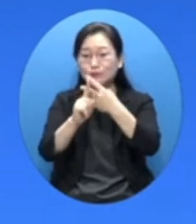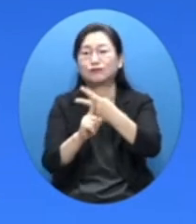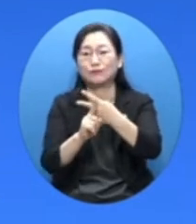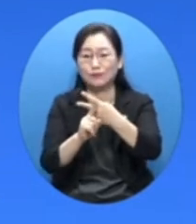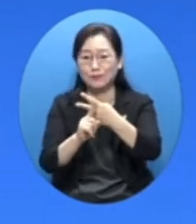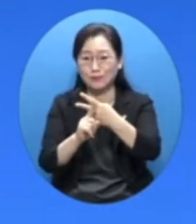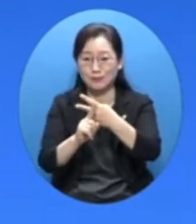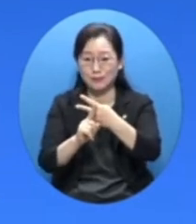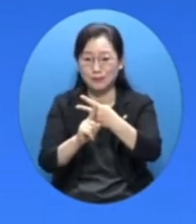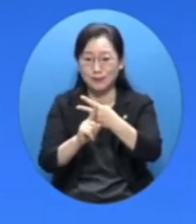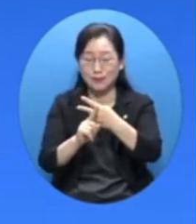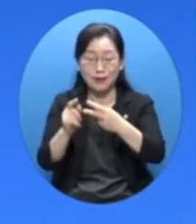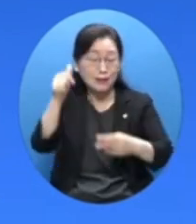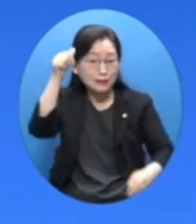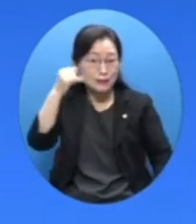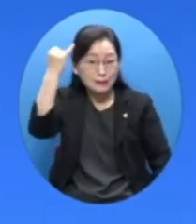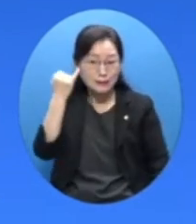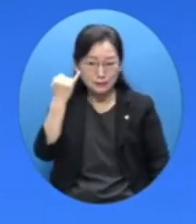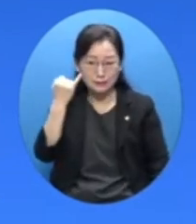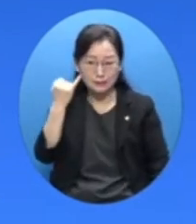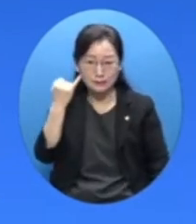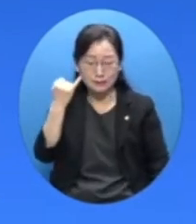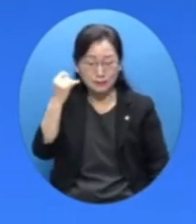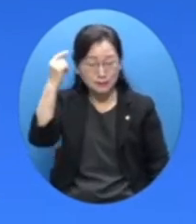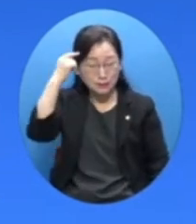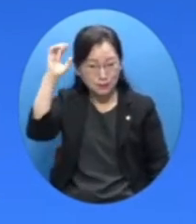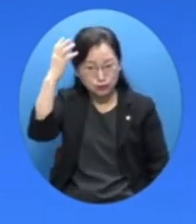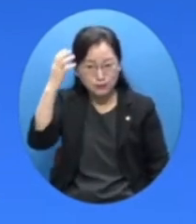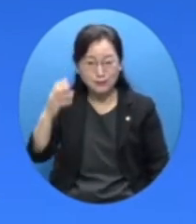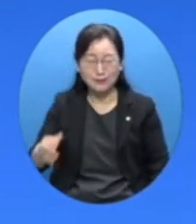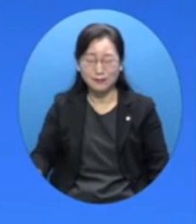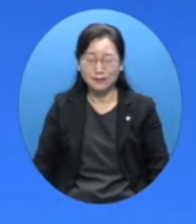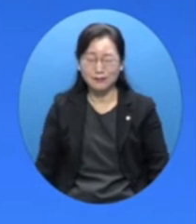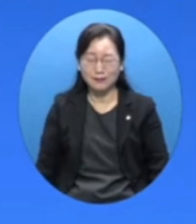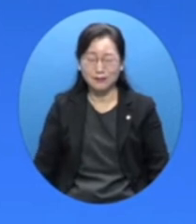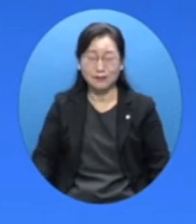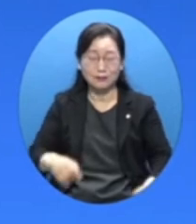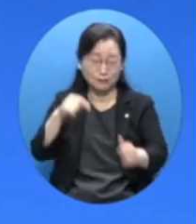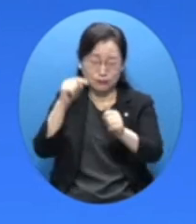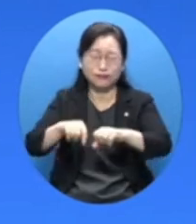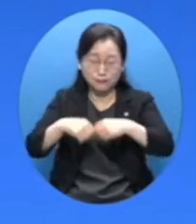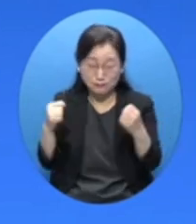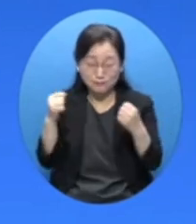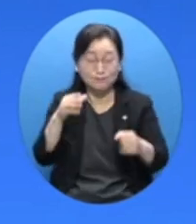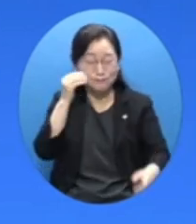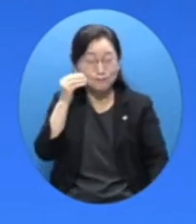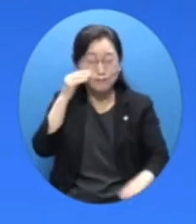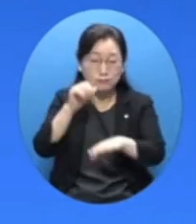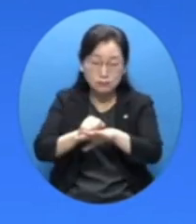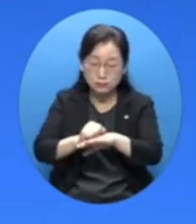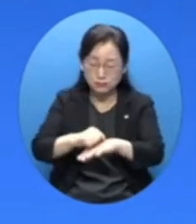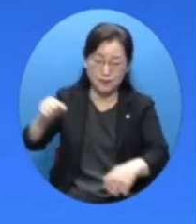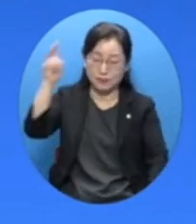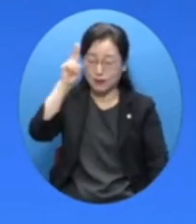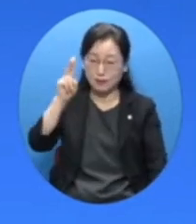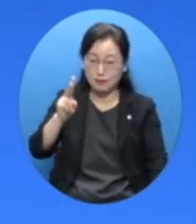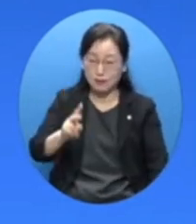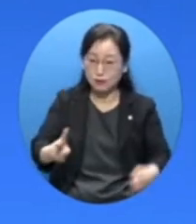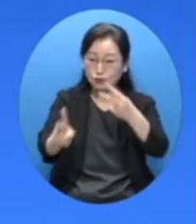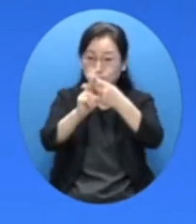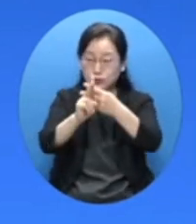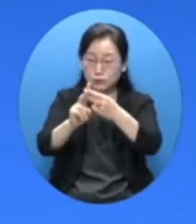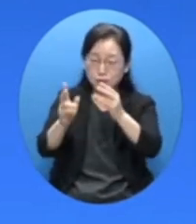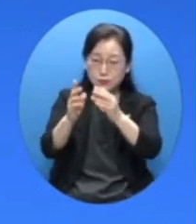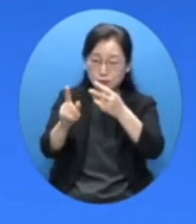그래 가지고 아이가 중학교 1학년 만에 달라지는 거예요 그렇게 말 잘 듣고 착한 애가 오늘 갑자기 중학생이 되고